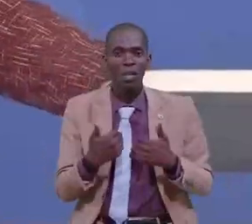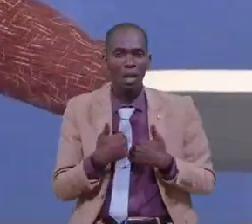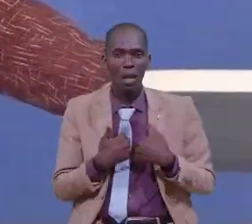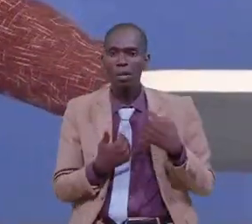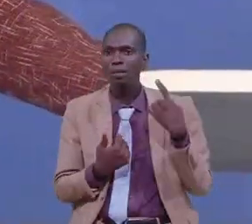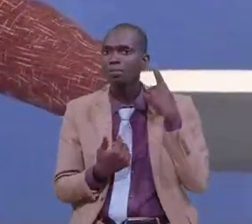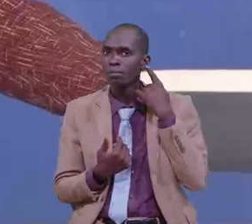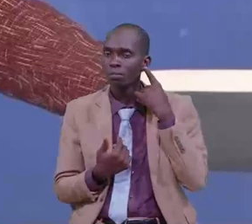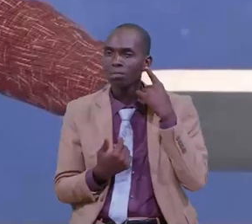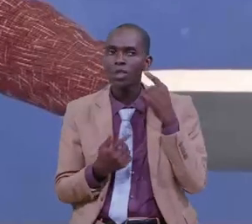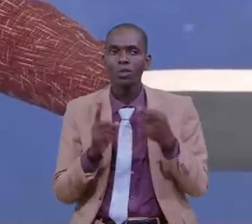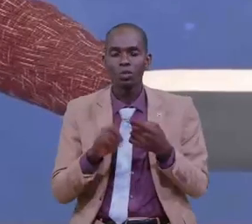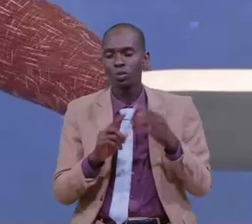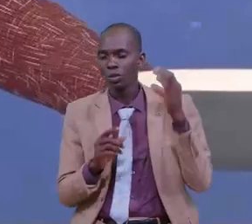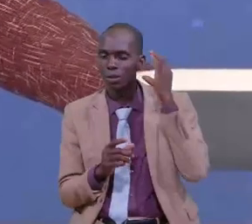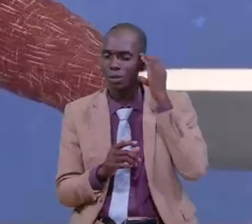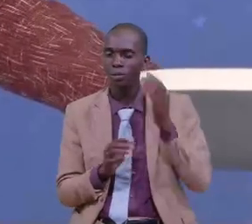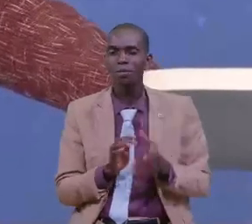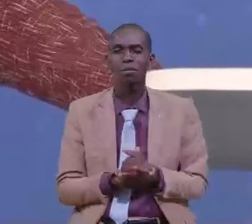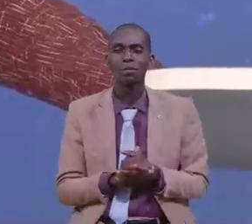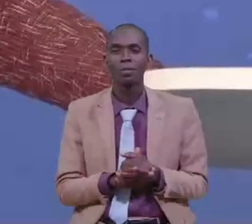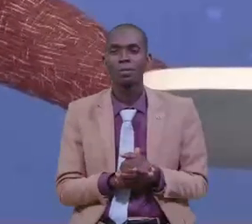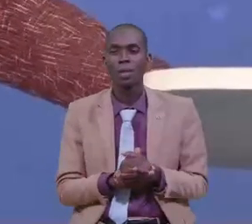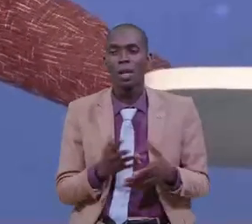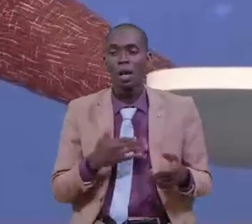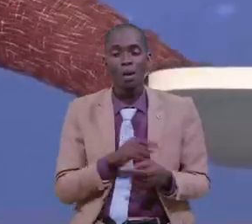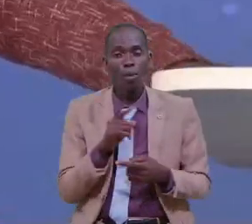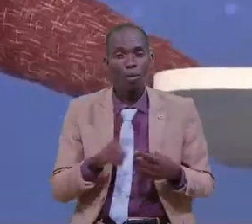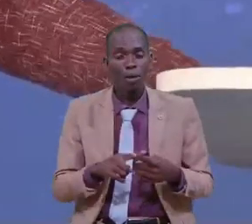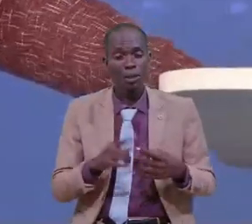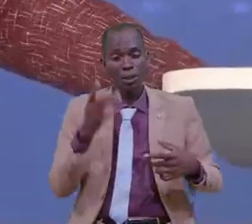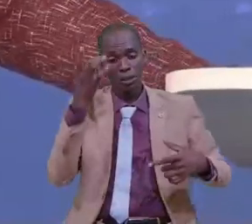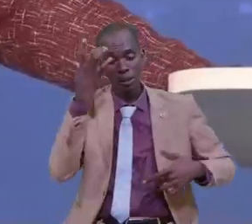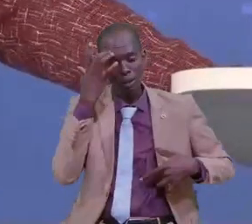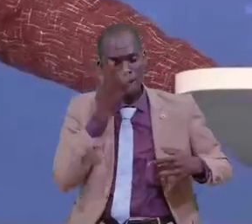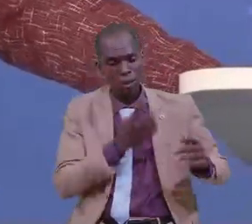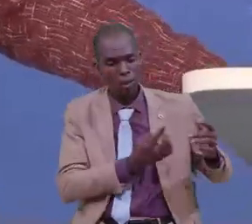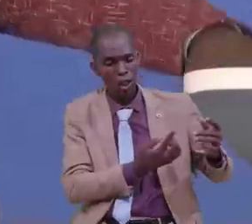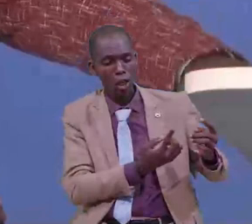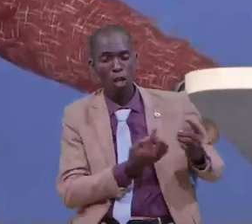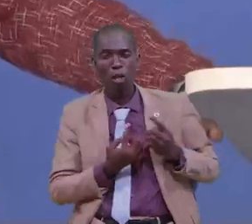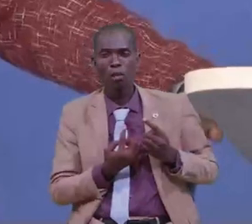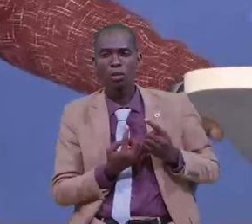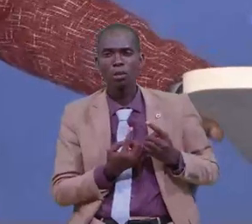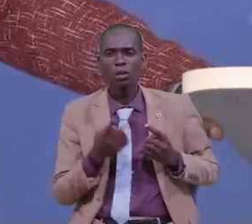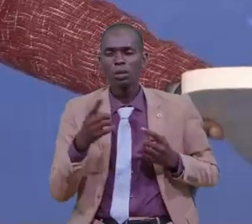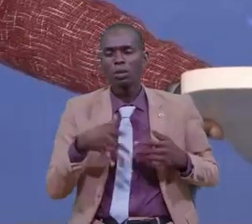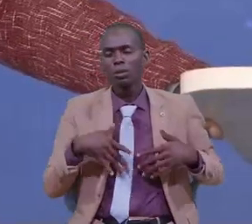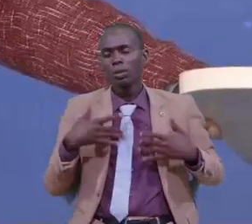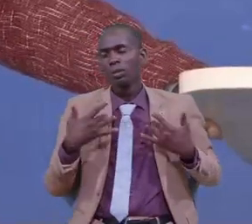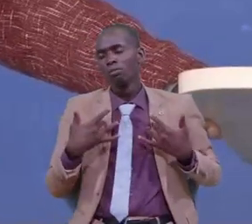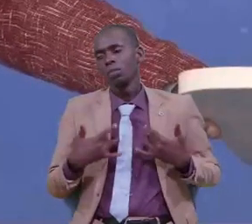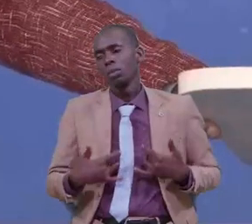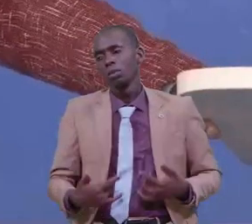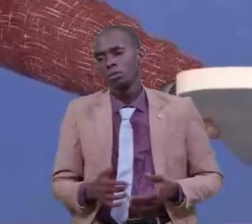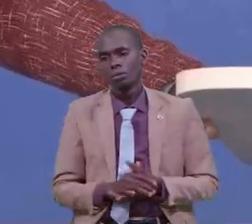La maladie a des oreilles et elle peut entendre. Quand la maladie vient, vous êtes